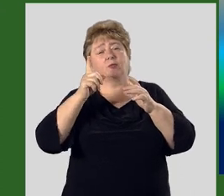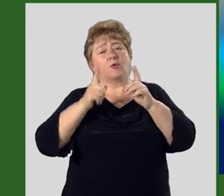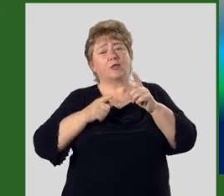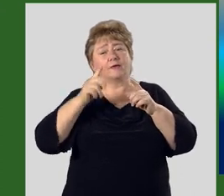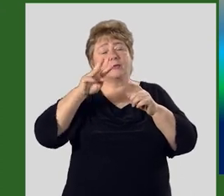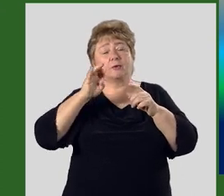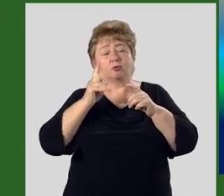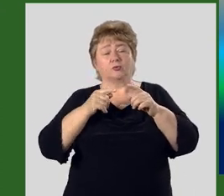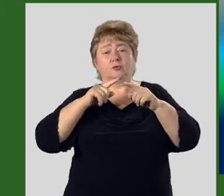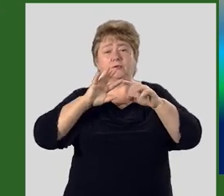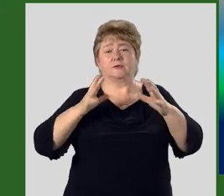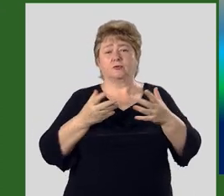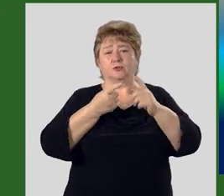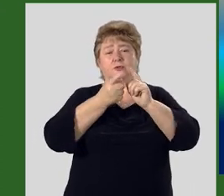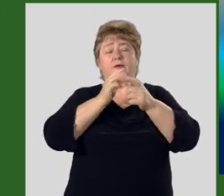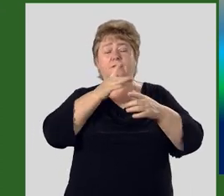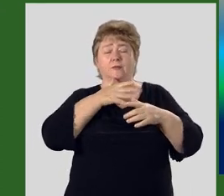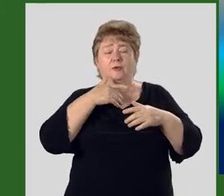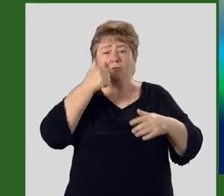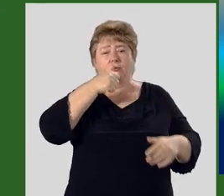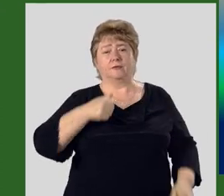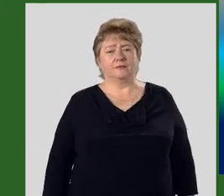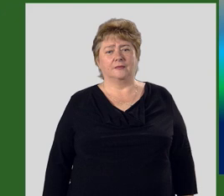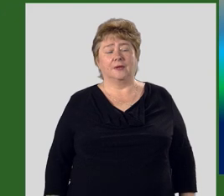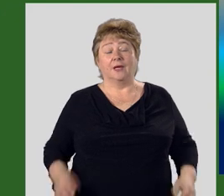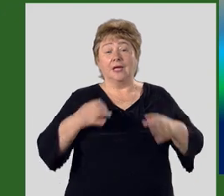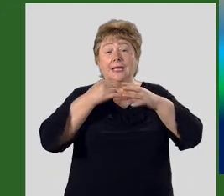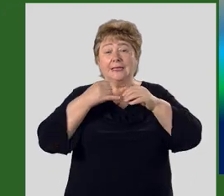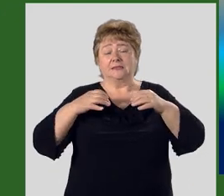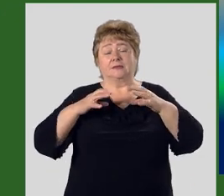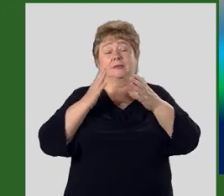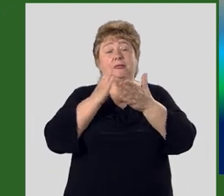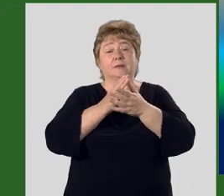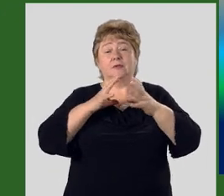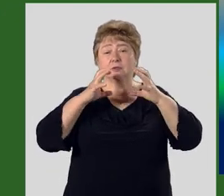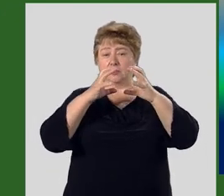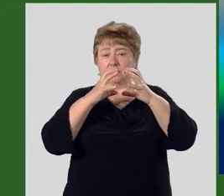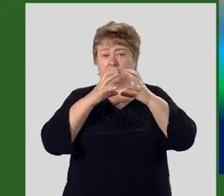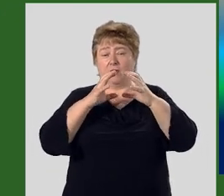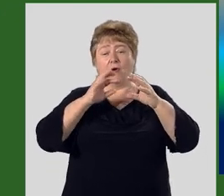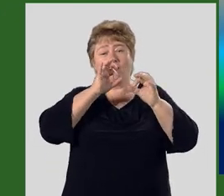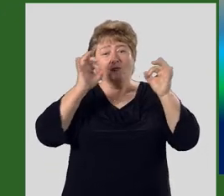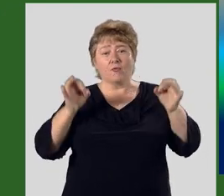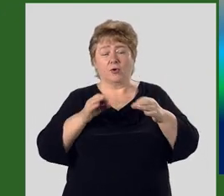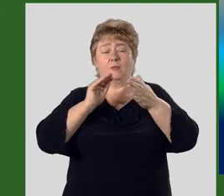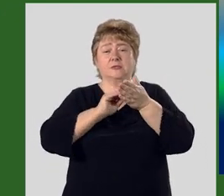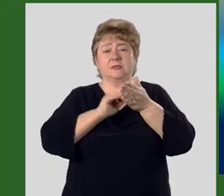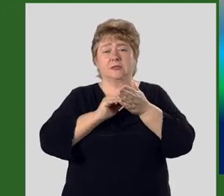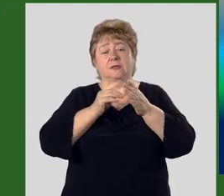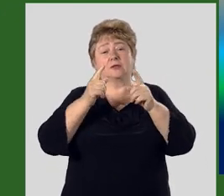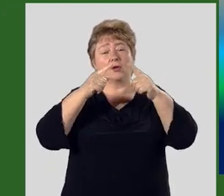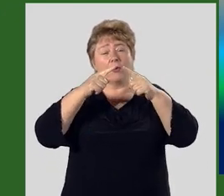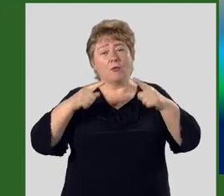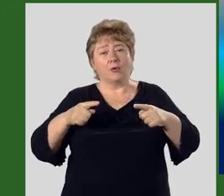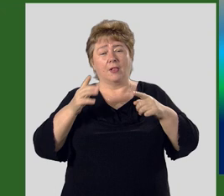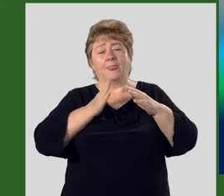минут. Именно из-за этого происходит смена времен года. Земля имеет шарообразную форму и постоянный